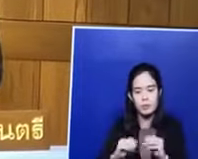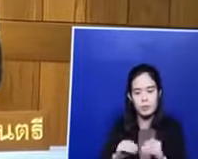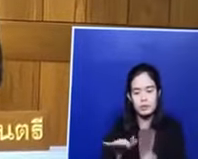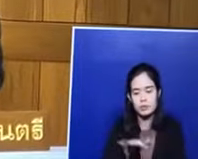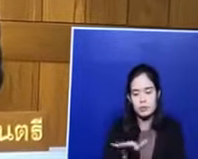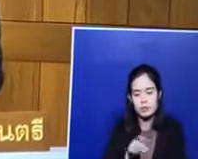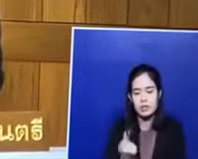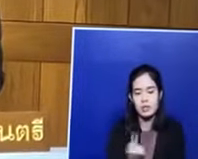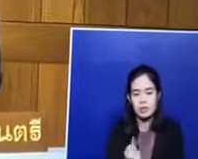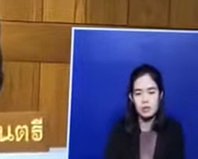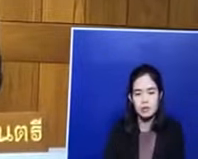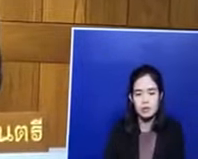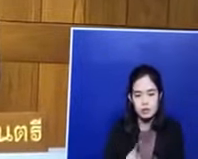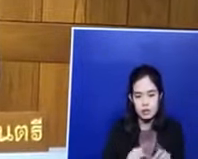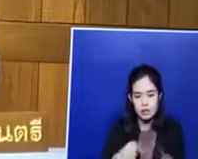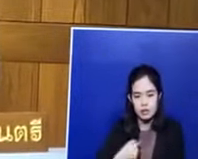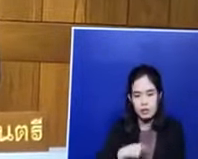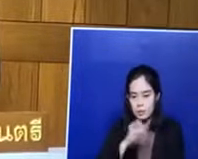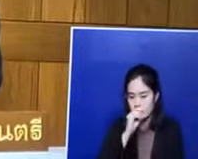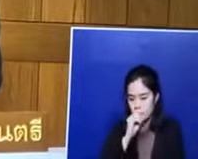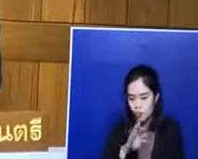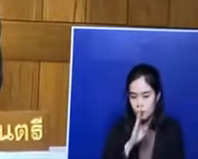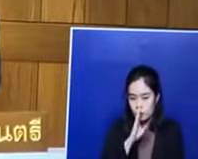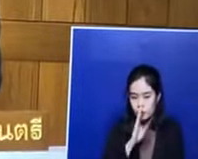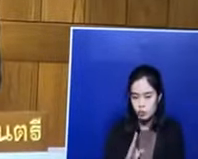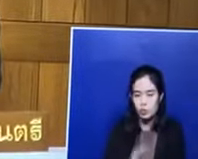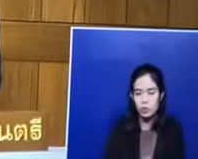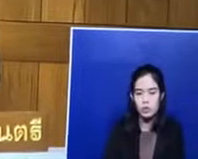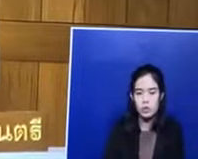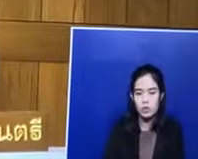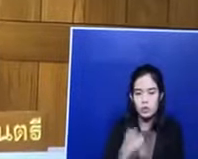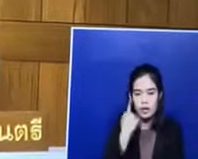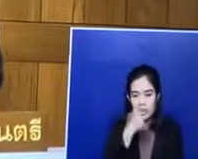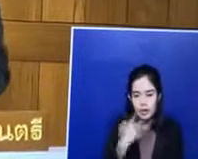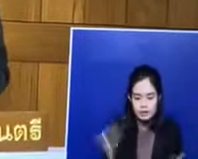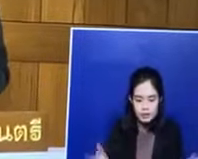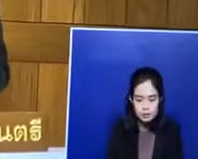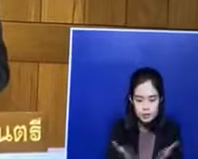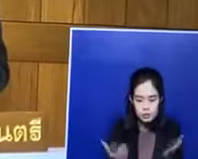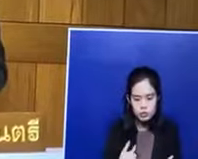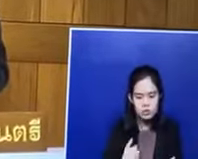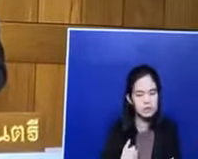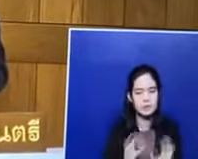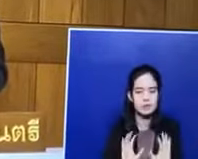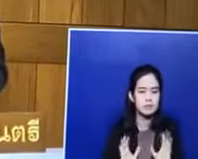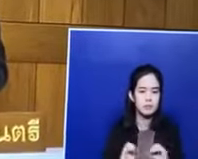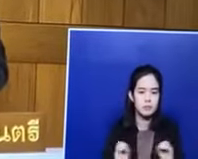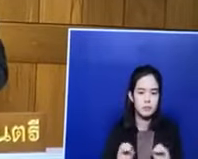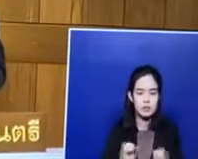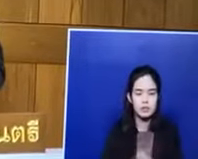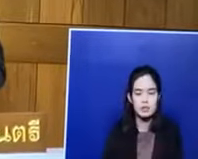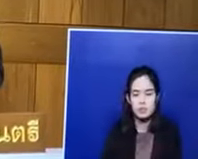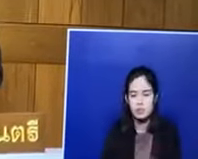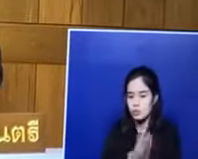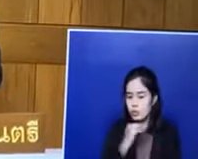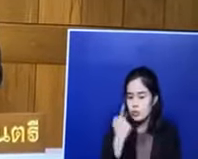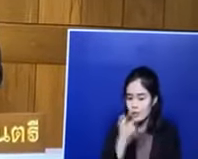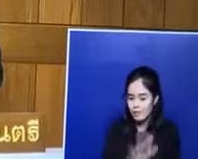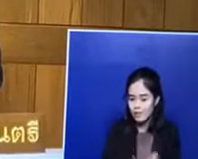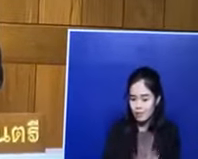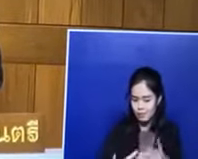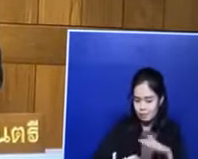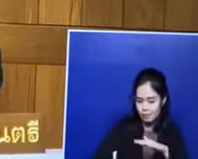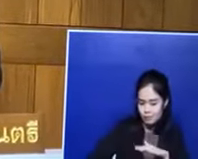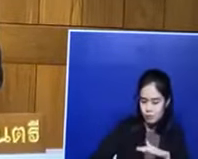ครับเพราะฉะนั้นก็ยืนยันว่าไม่เคยสนับสนุนให้ใครมีการไปเรียกรับผลประโยชน์ใดทั้งสิ้นเพราะฉะนั้นใครที่เรียกรับผมใครเรียกรับผลประโยชน์หรือเสียเ